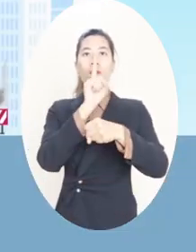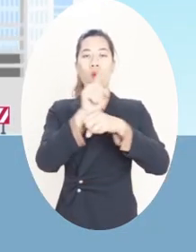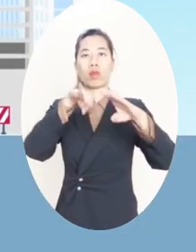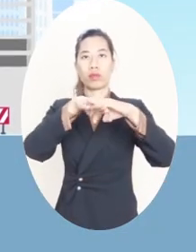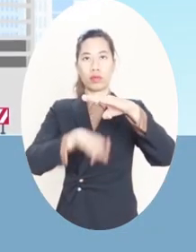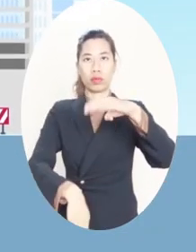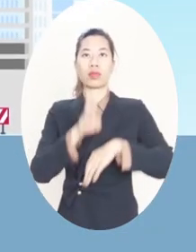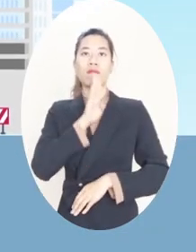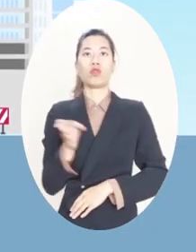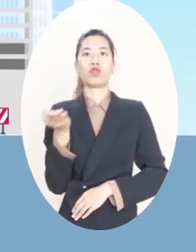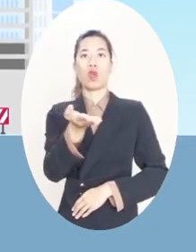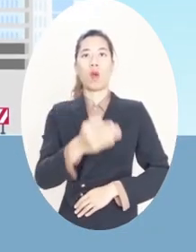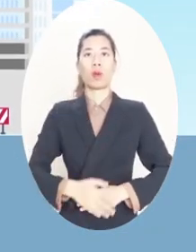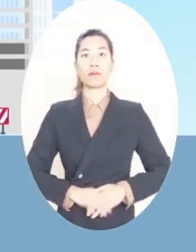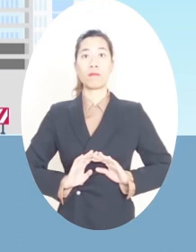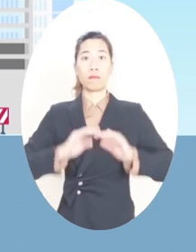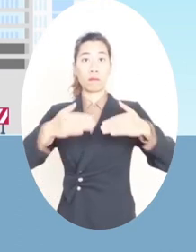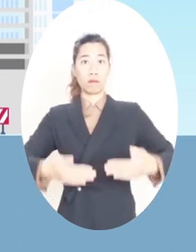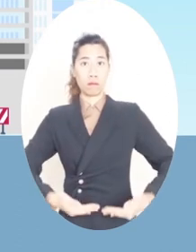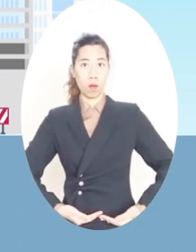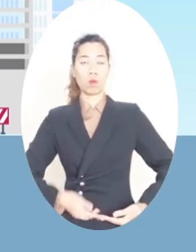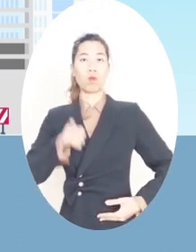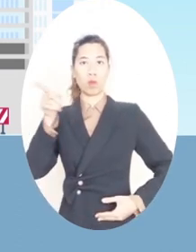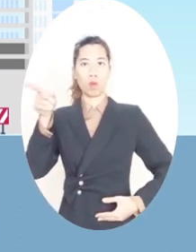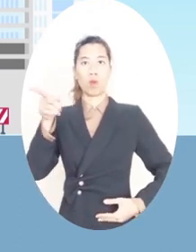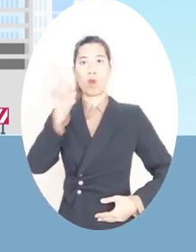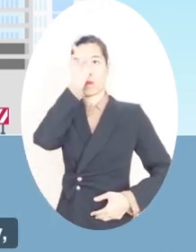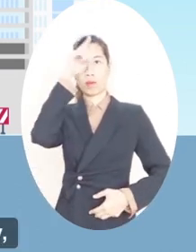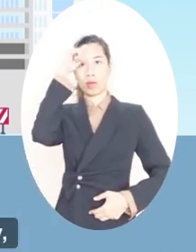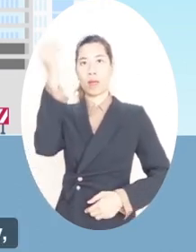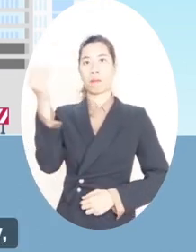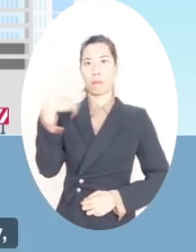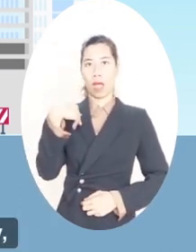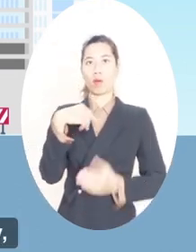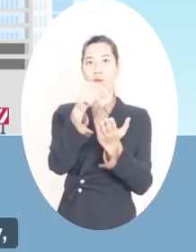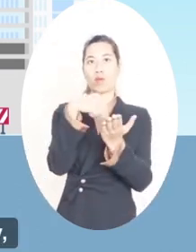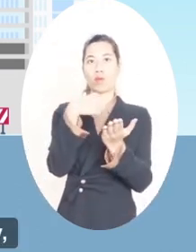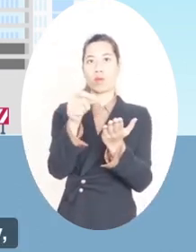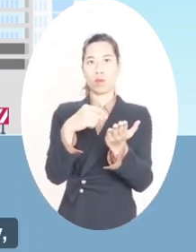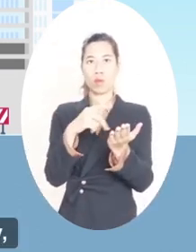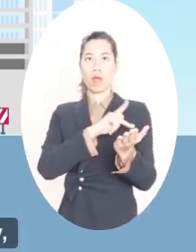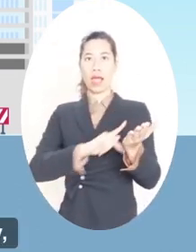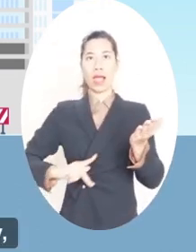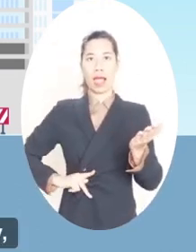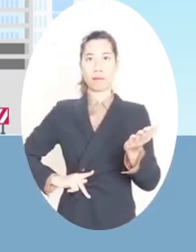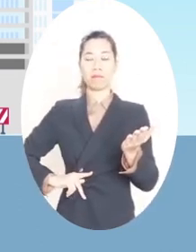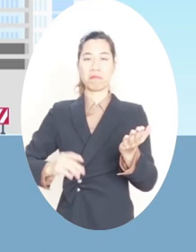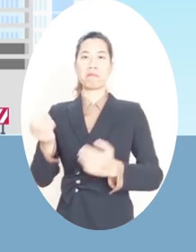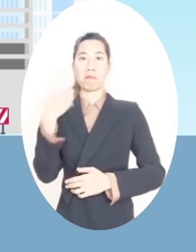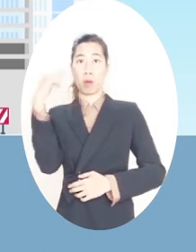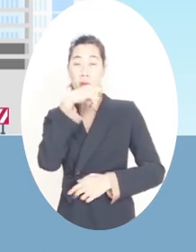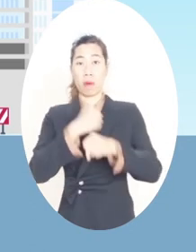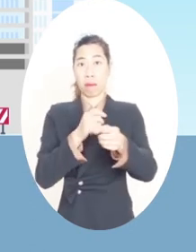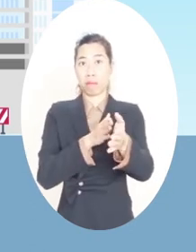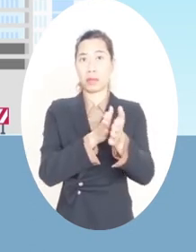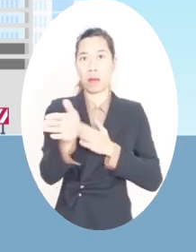Lao động nữ mang thai nếu có xác nhận của cơ sở khám bệnh, chữa bệnh có thẩm quyền về việc tiếp tục làm việc sẽ ảnh hưởng xấu tới thai nhi thì